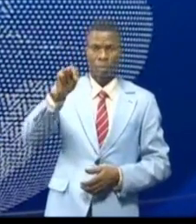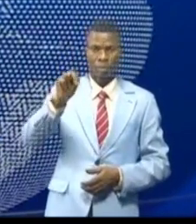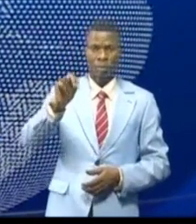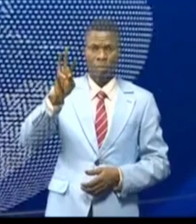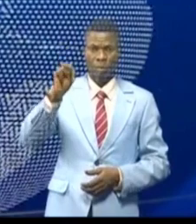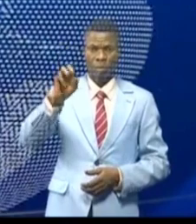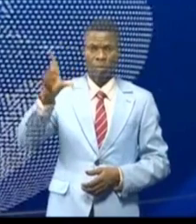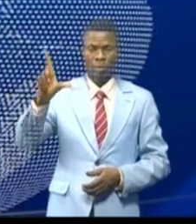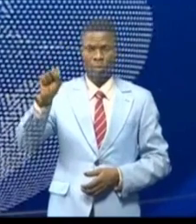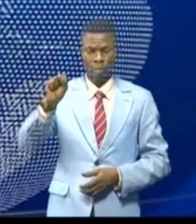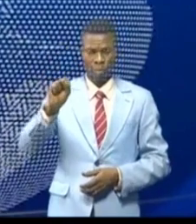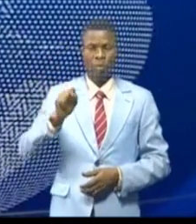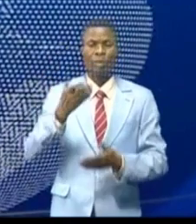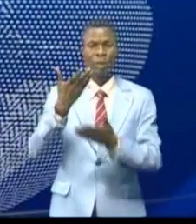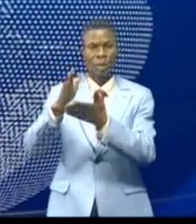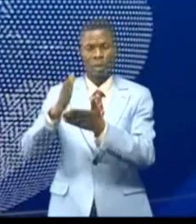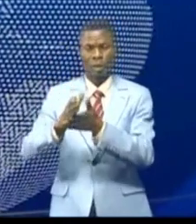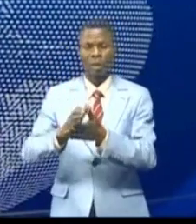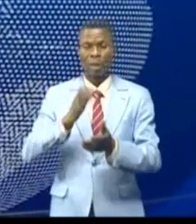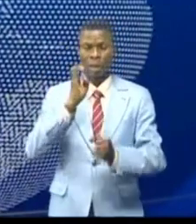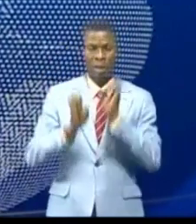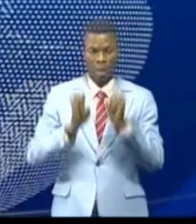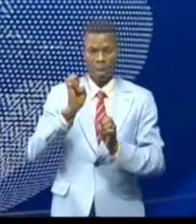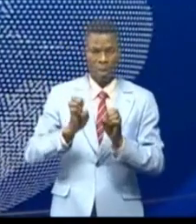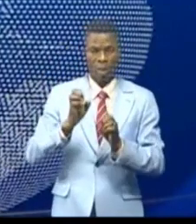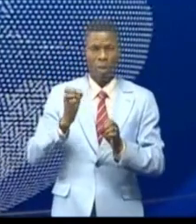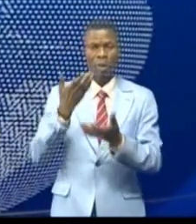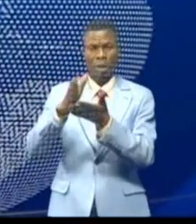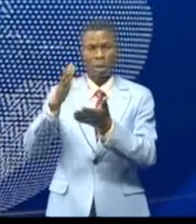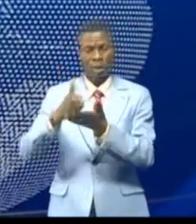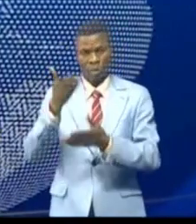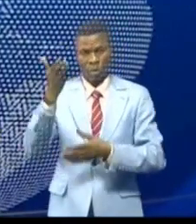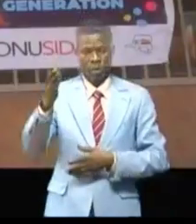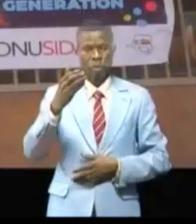distribue a fait une évaluation communautaire de cette distribution.